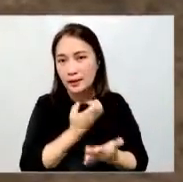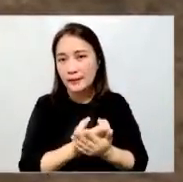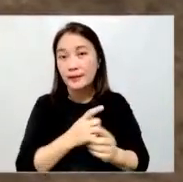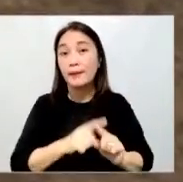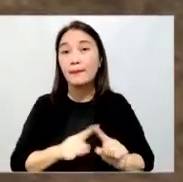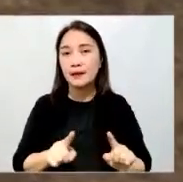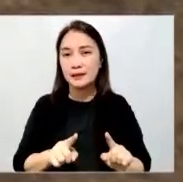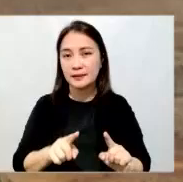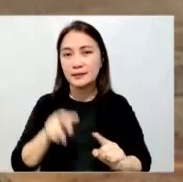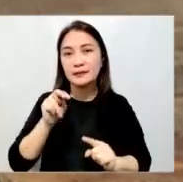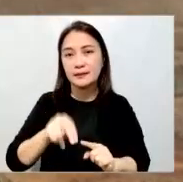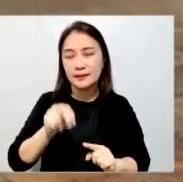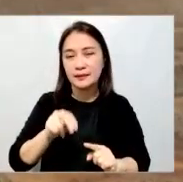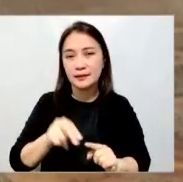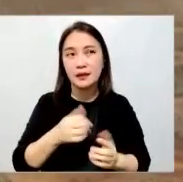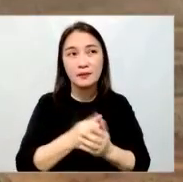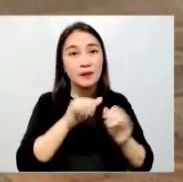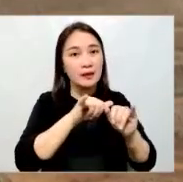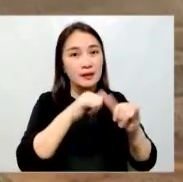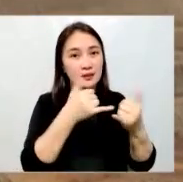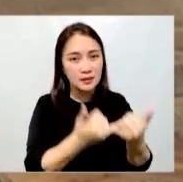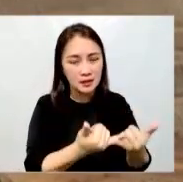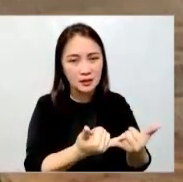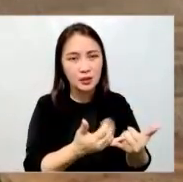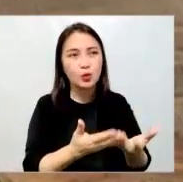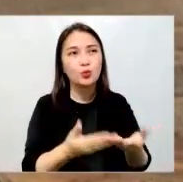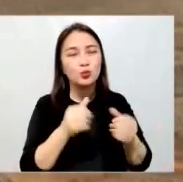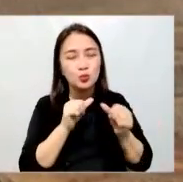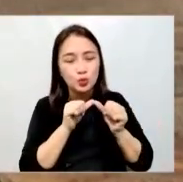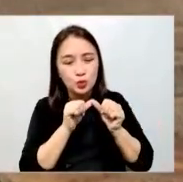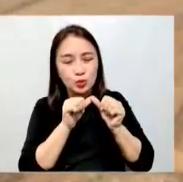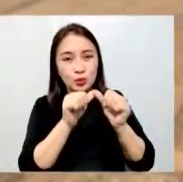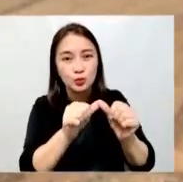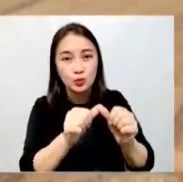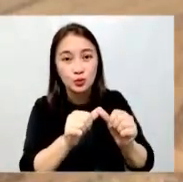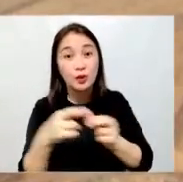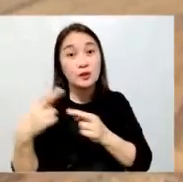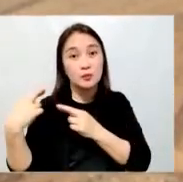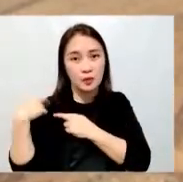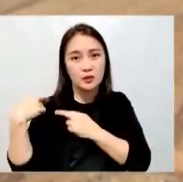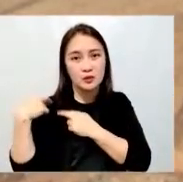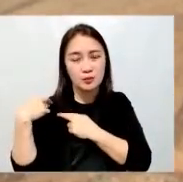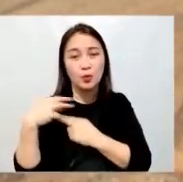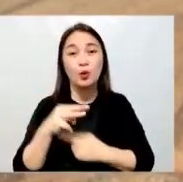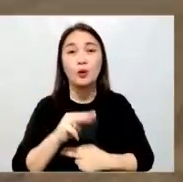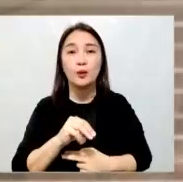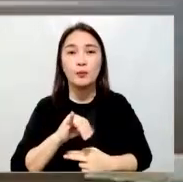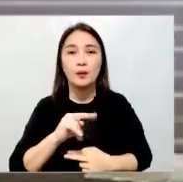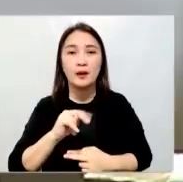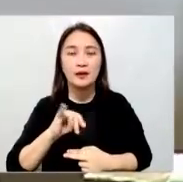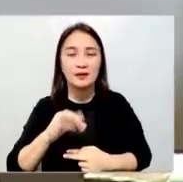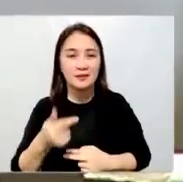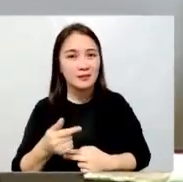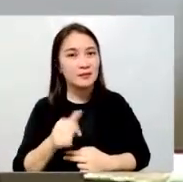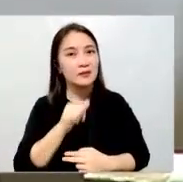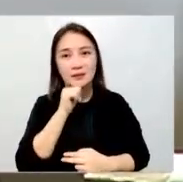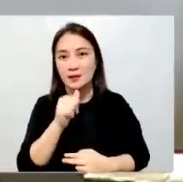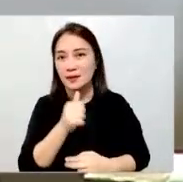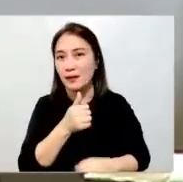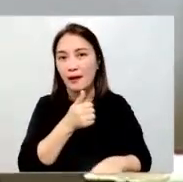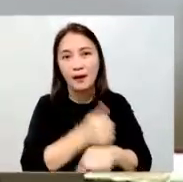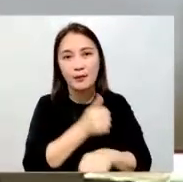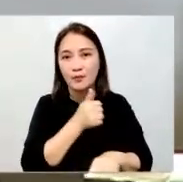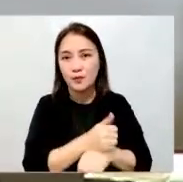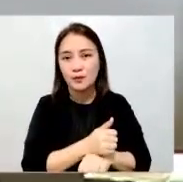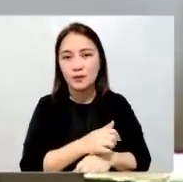kailangan ng tulungan ng mga ahensya ng gobyerno sa pagsulong ng responsible mining para hindi ito maabuso. Sayang yung